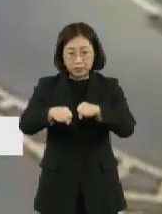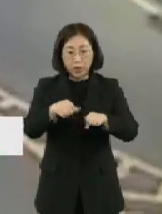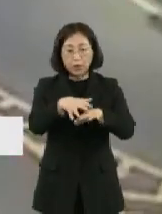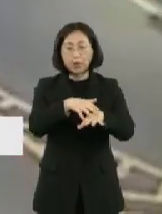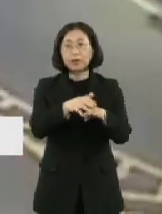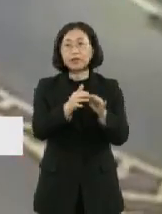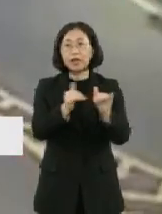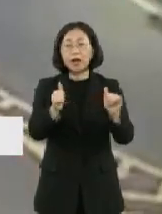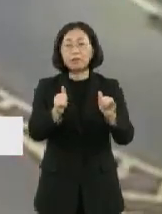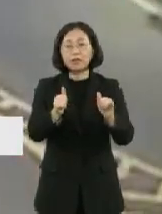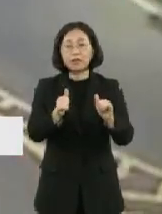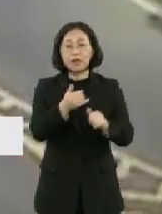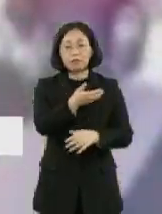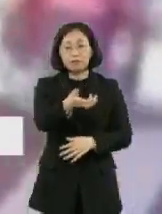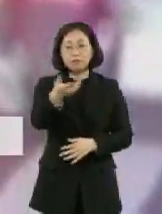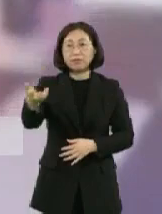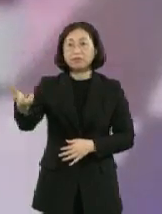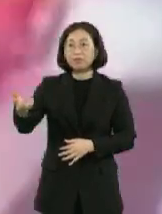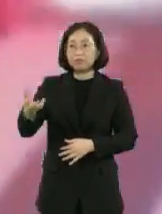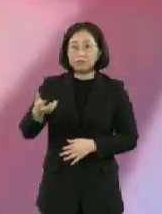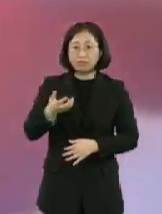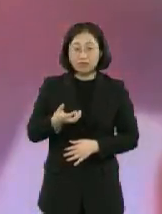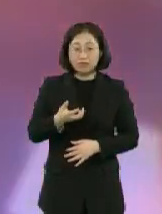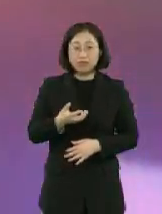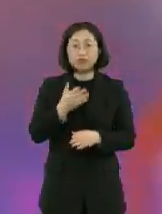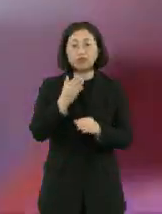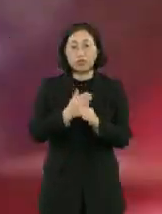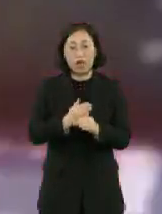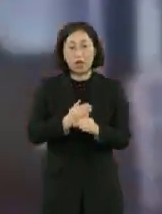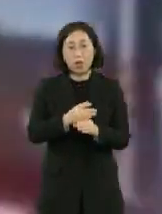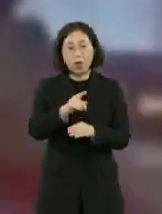폭주족들이 지역을 넘나들며 다시 발생하고 있다며